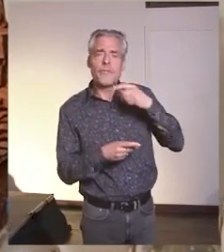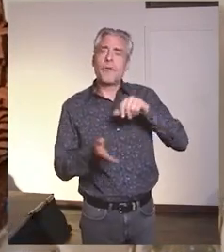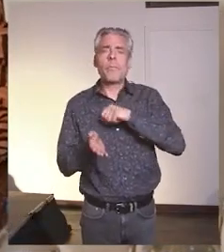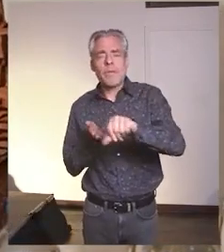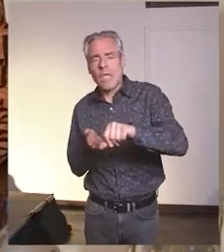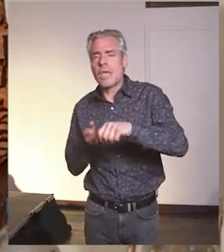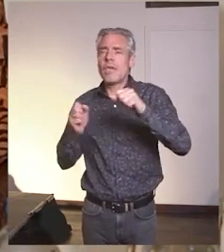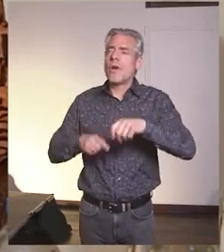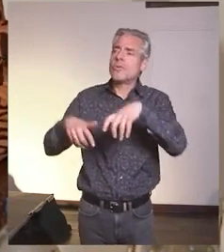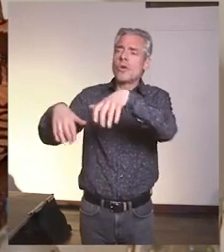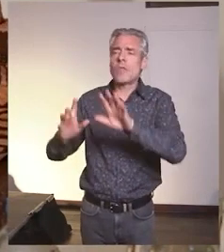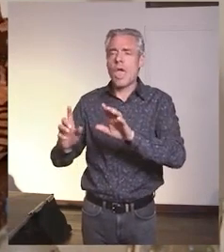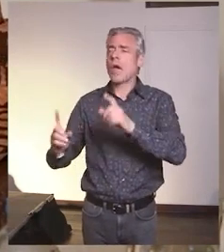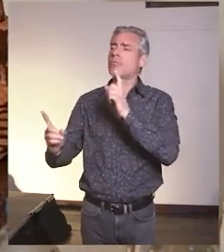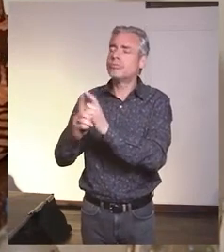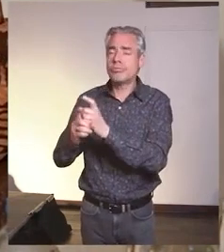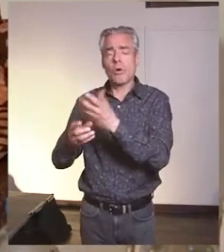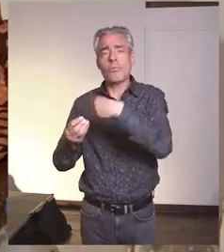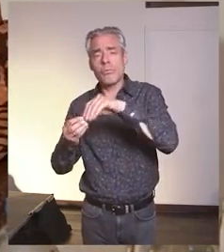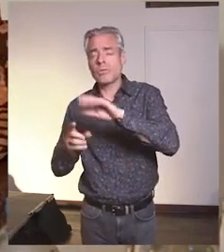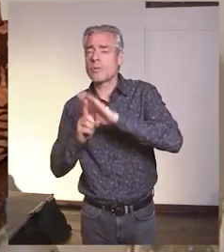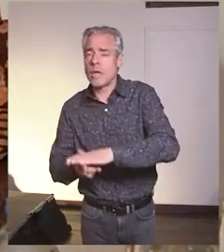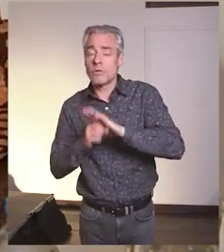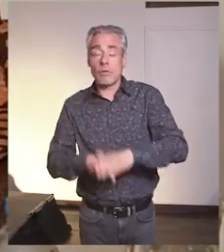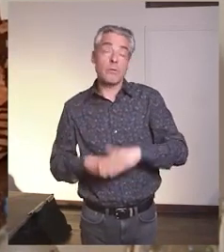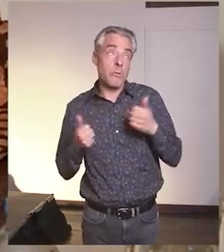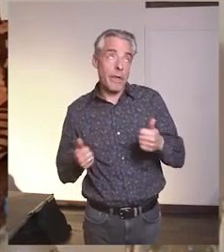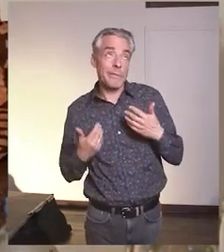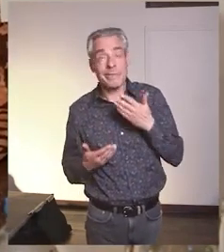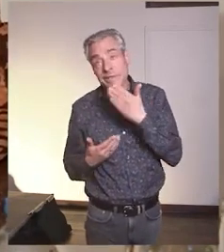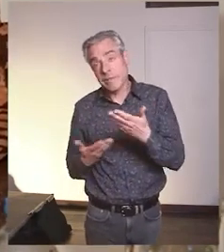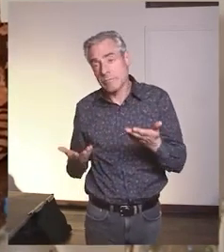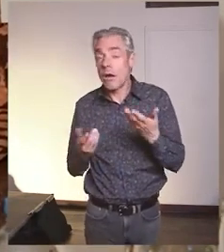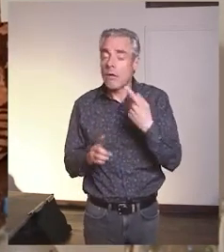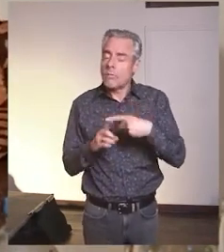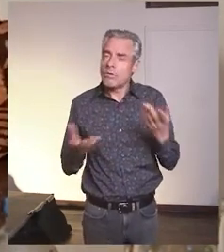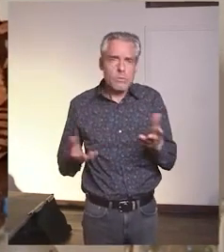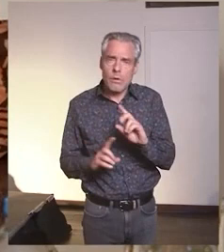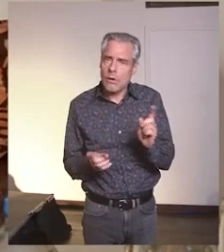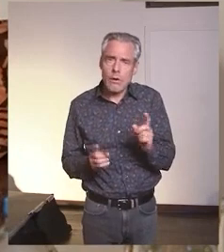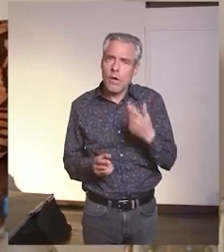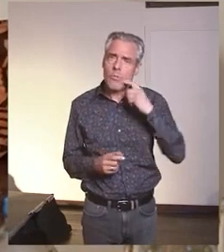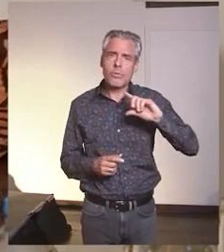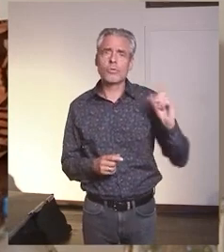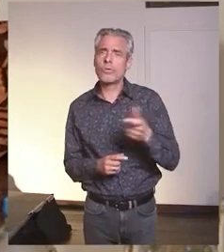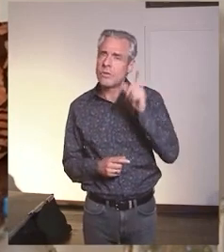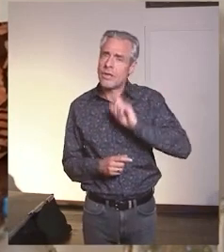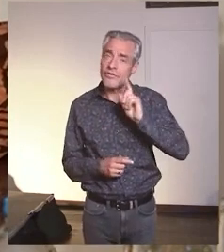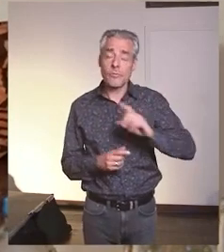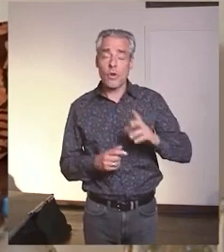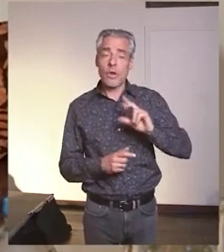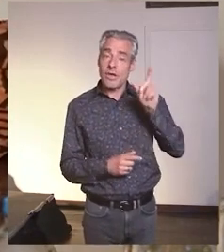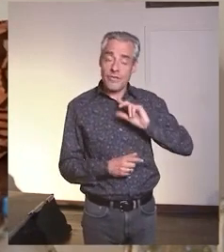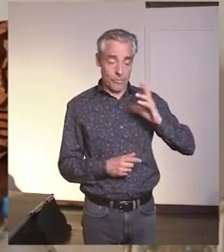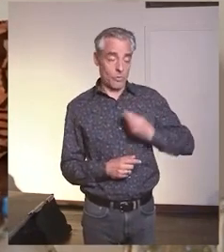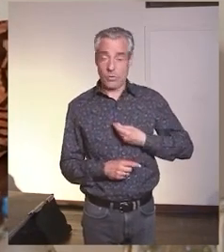devant un notaire, c'est une discrimination de plus. Bon, ouais, okay, ouais, merci, c'est super. Et puis, par ailleurs, non, c'est pas pour toutes les femmes. Les femmes trans, elles n'y ont pas le